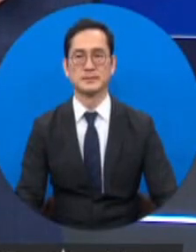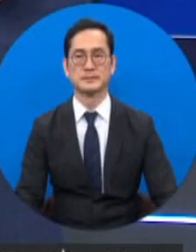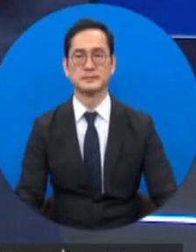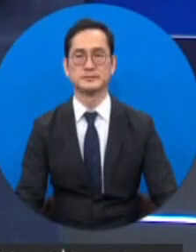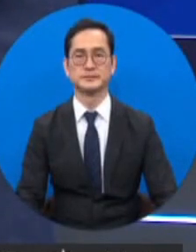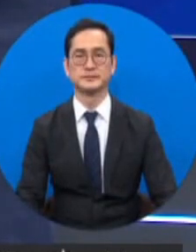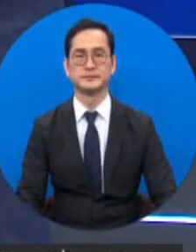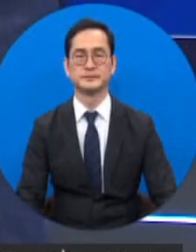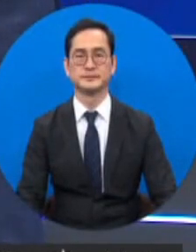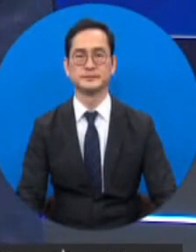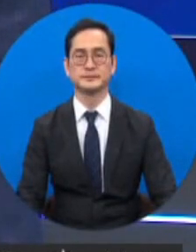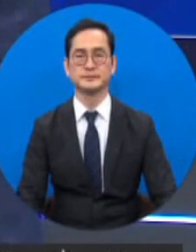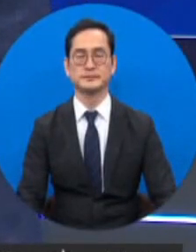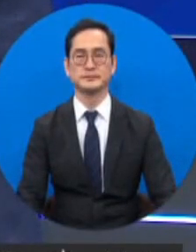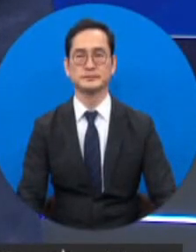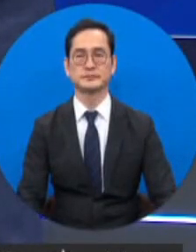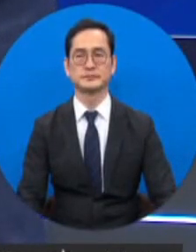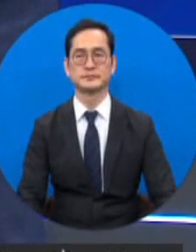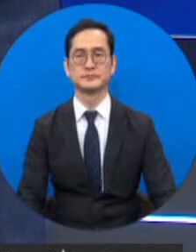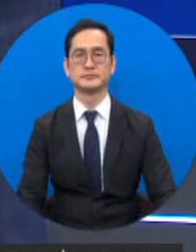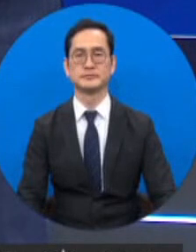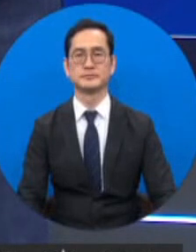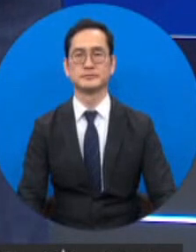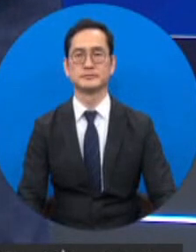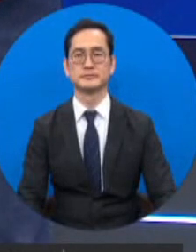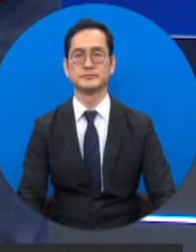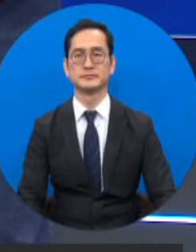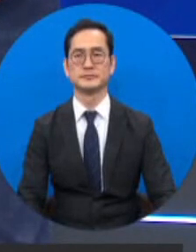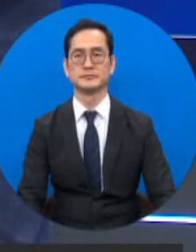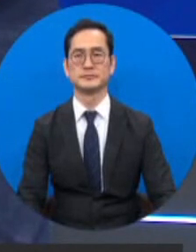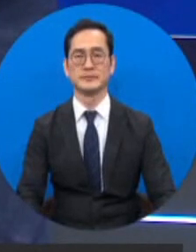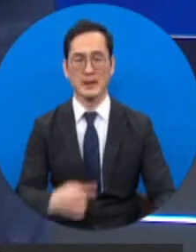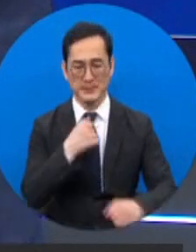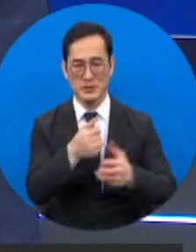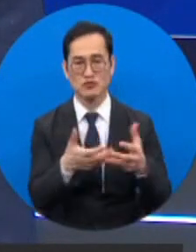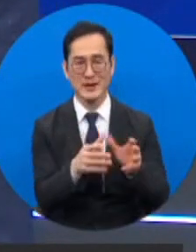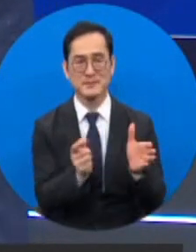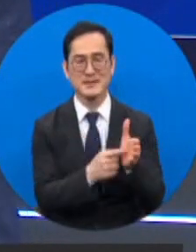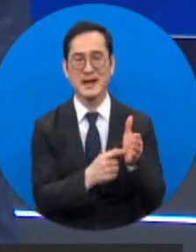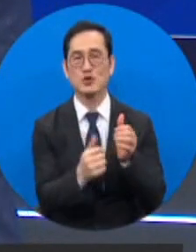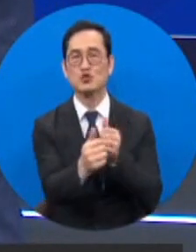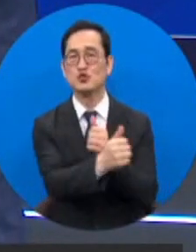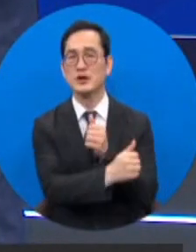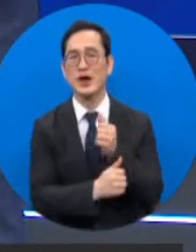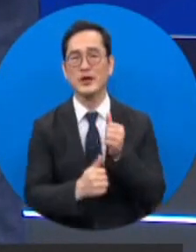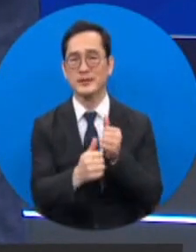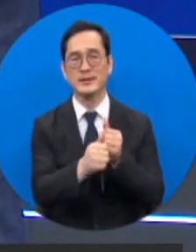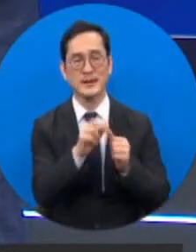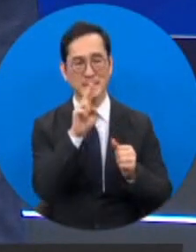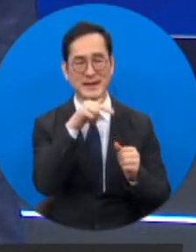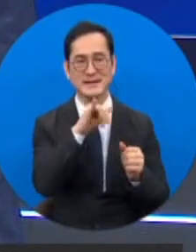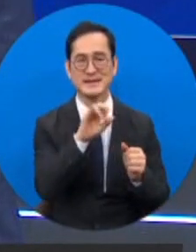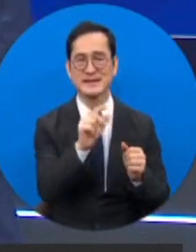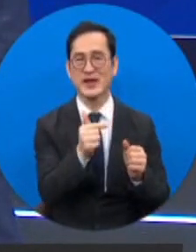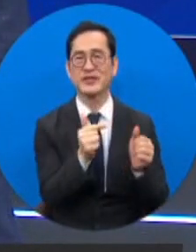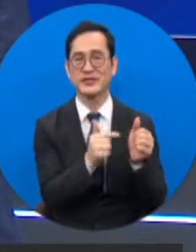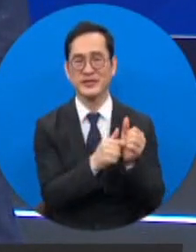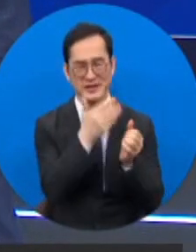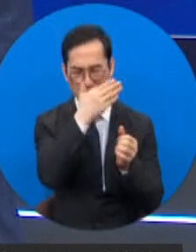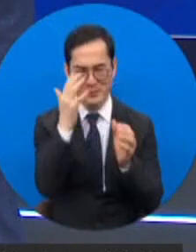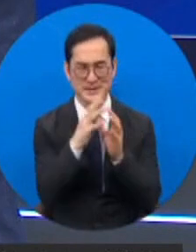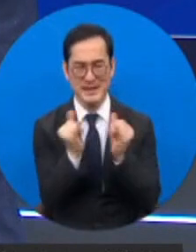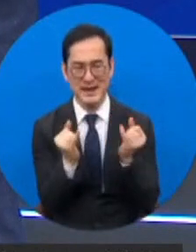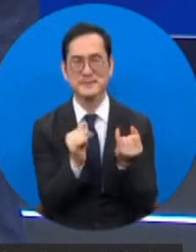자 20대에 박지원 공동 비대위원장이 더불어 민주당 비대위 에 합류하면서 윤호중 비대위원장과 함께